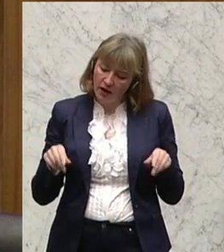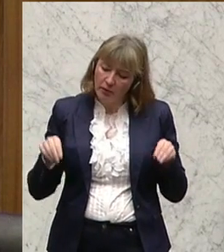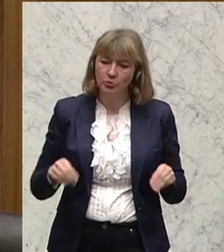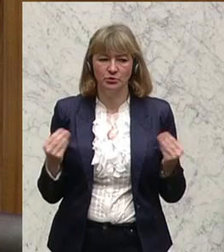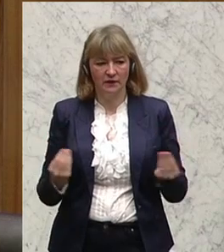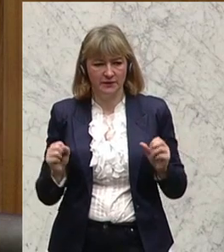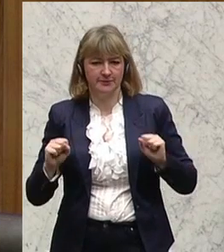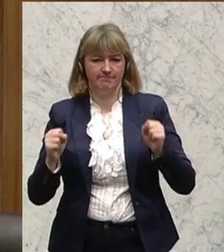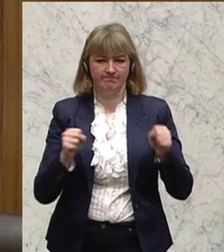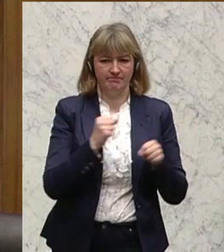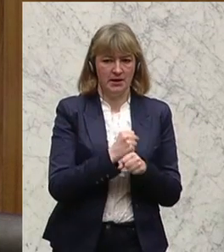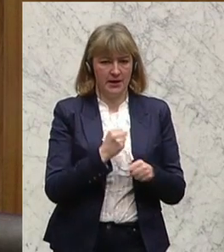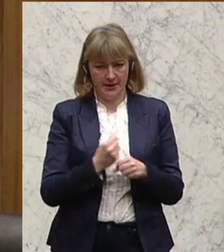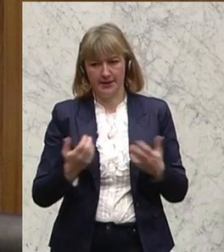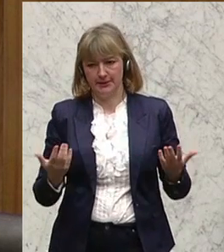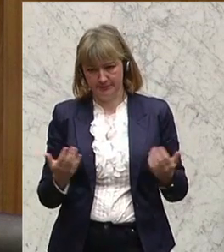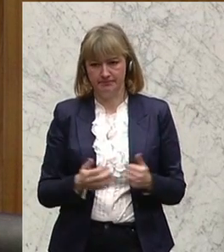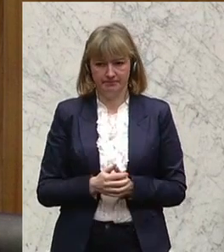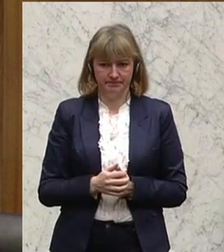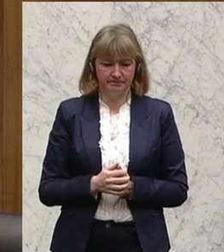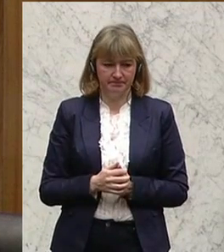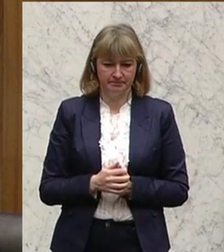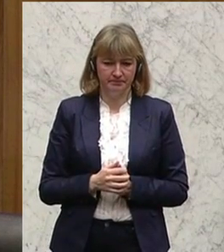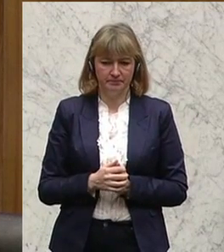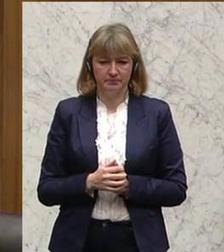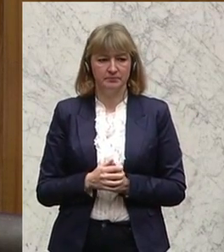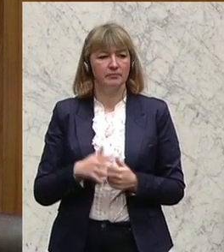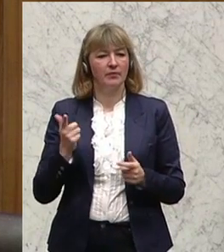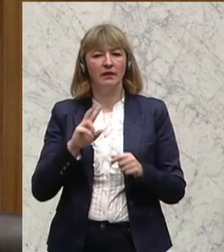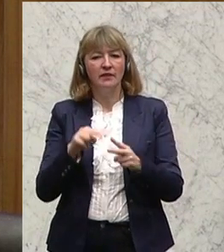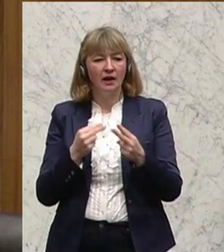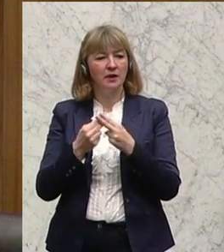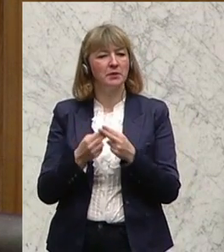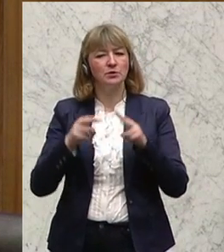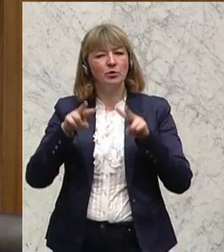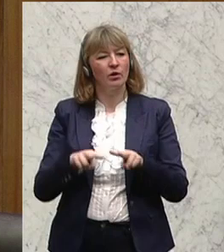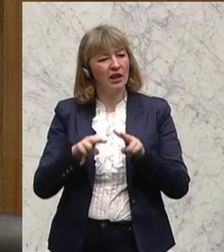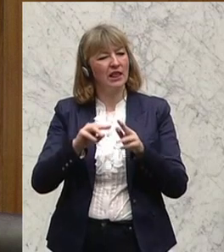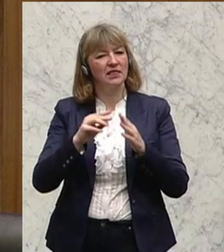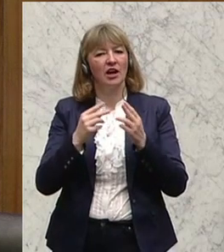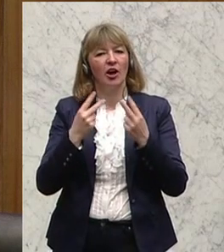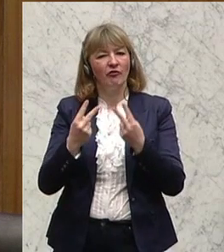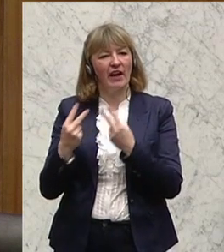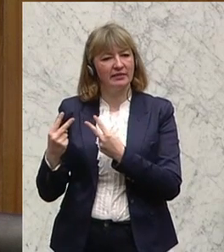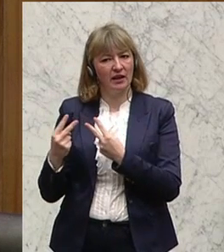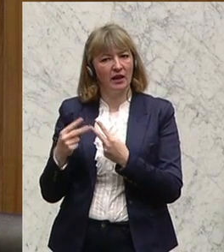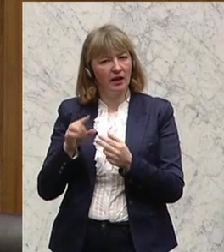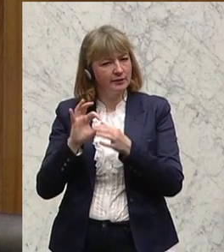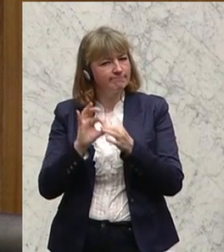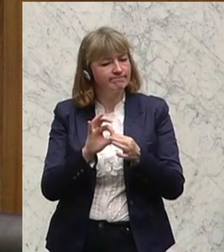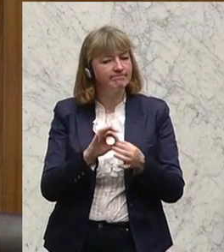Aktivitäten bedürfte. Und was die Valorisierung der Richtwerte betrifft, da muss ich schon